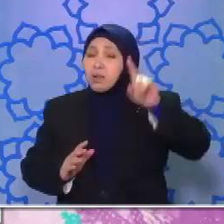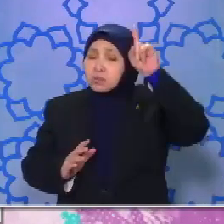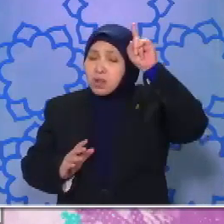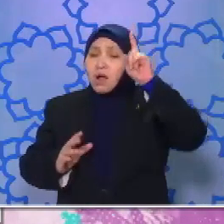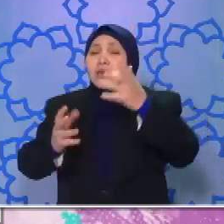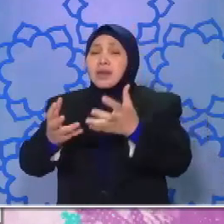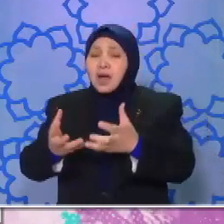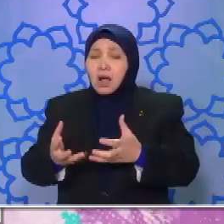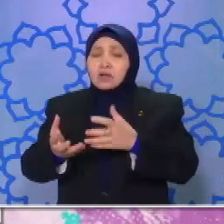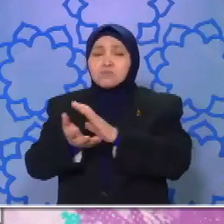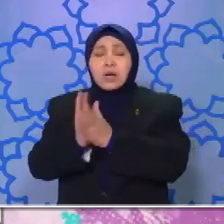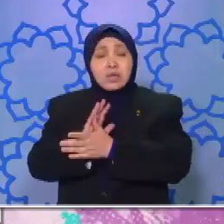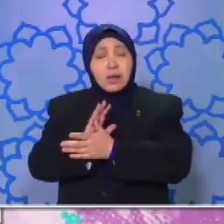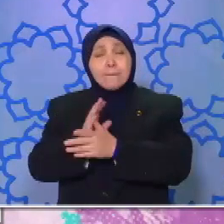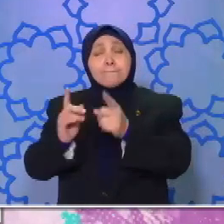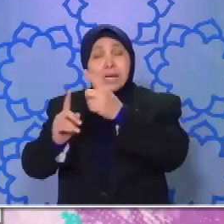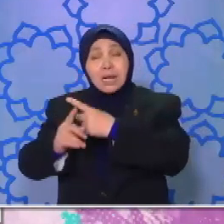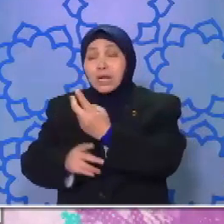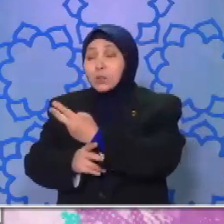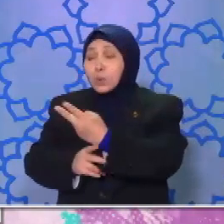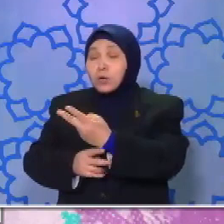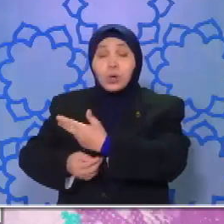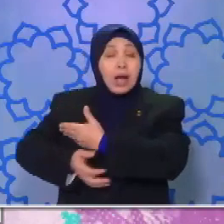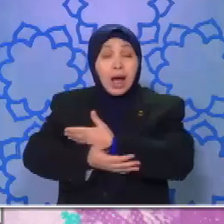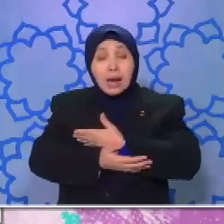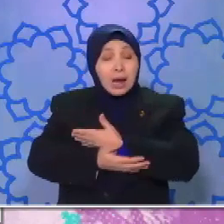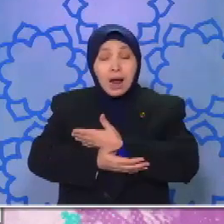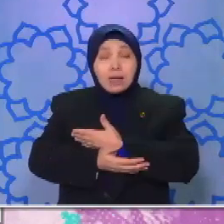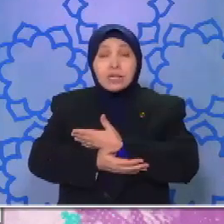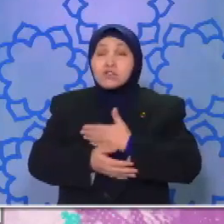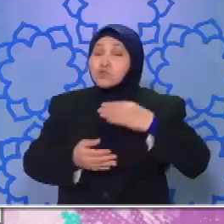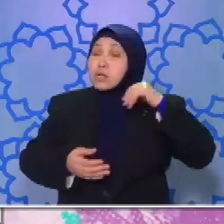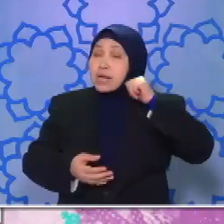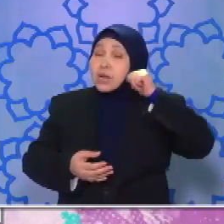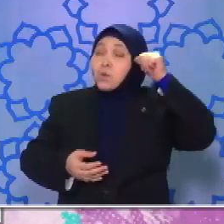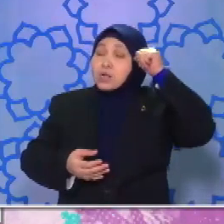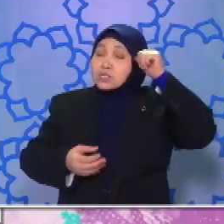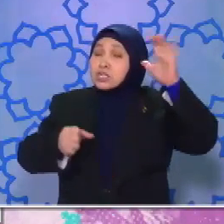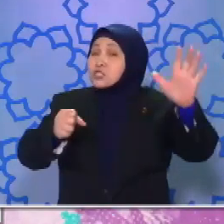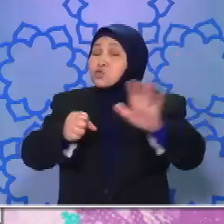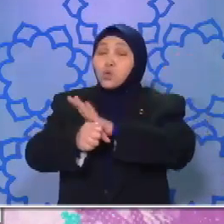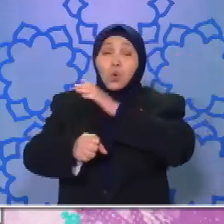فأراد ربك أن يبلغا